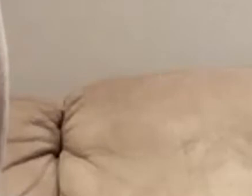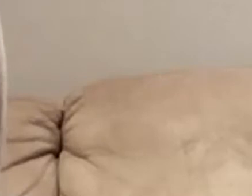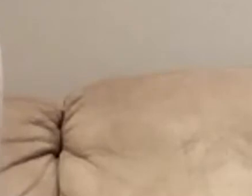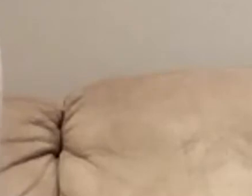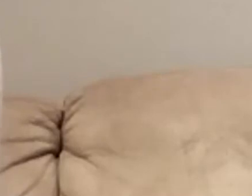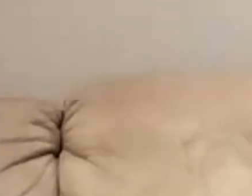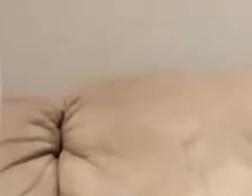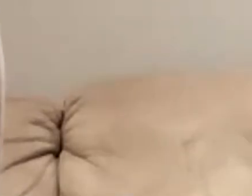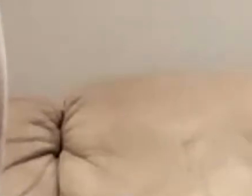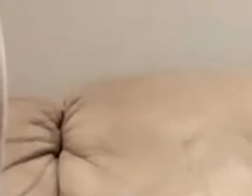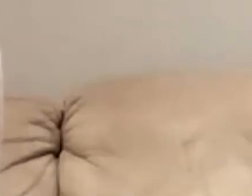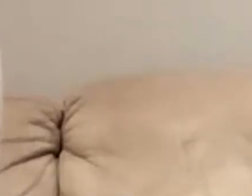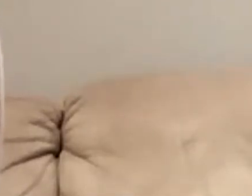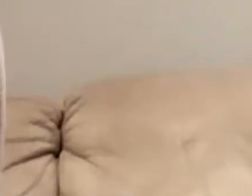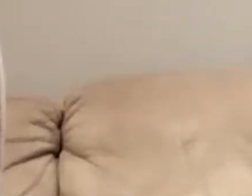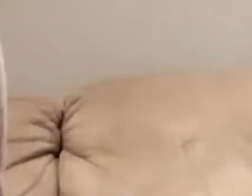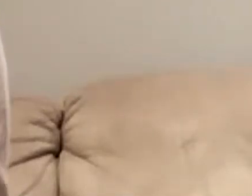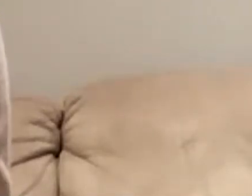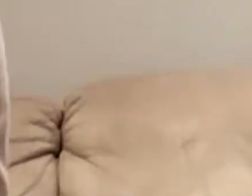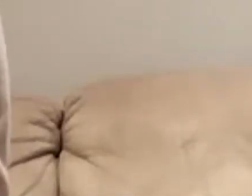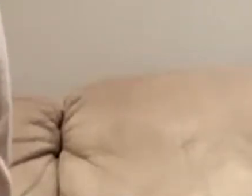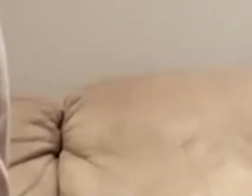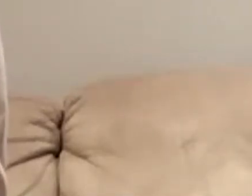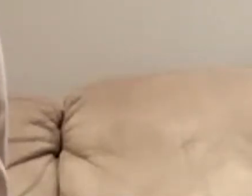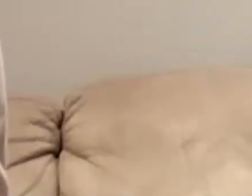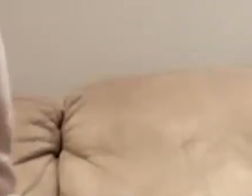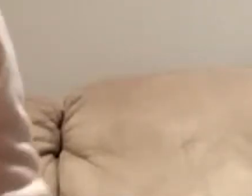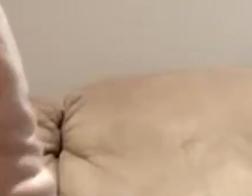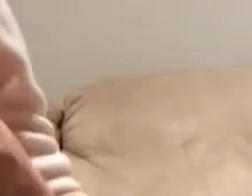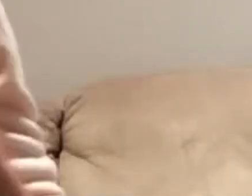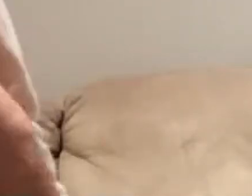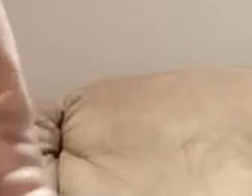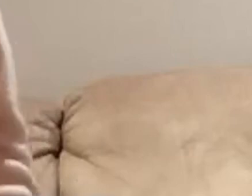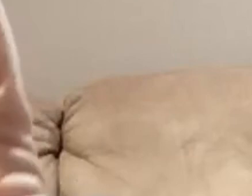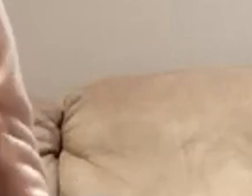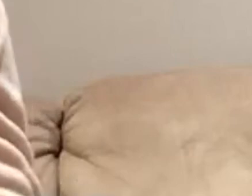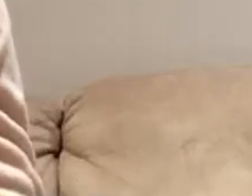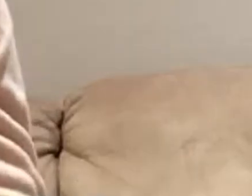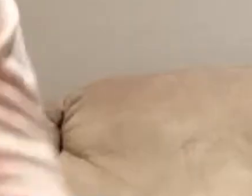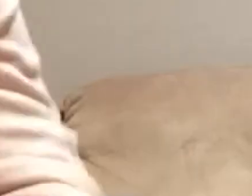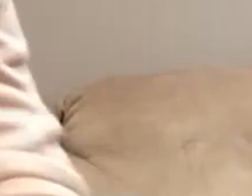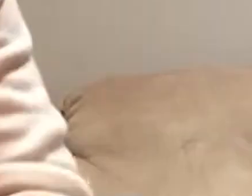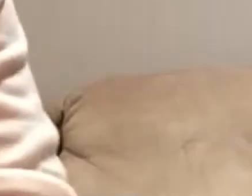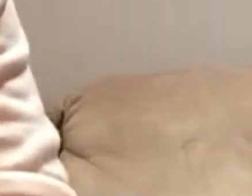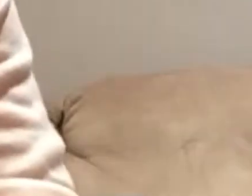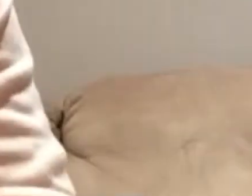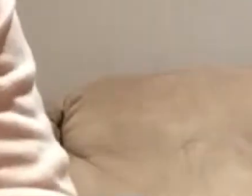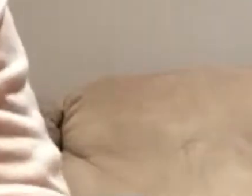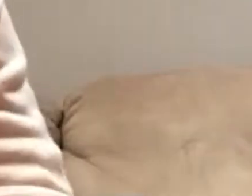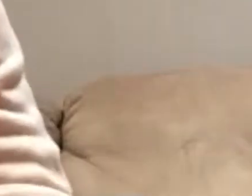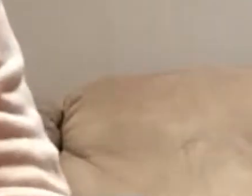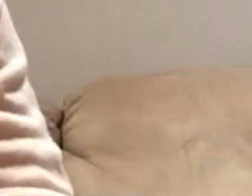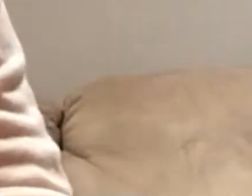artistique qui sont vraiment des projets de création, mais plus créés pour la communauté. Donc, ça ressemble